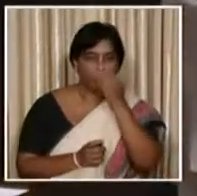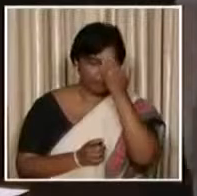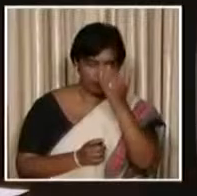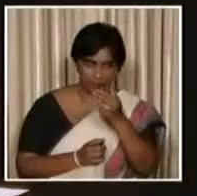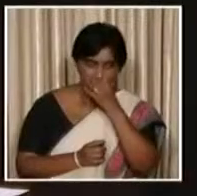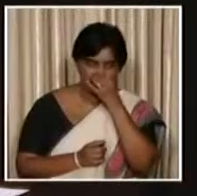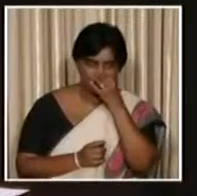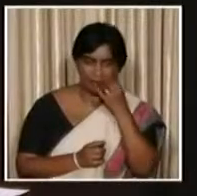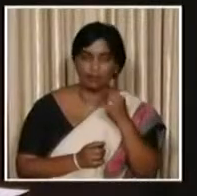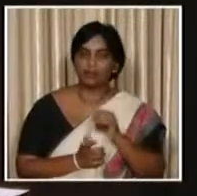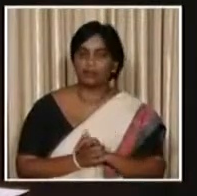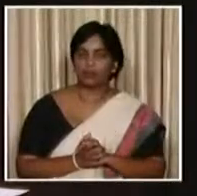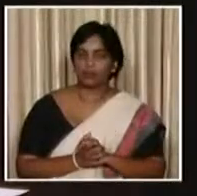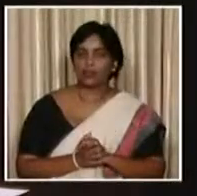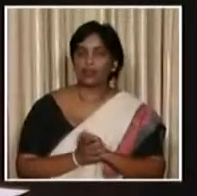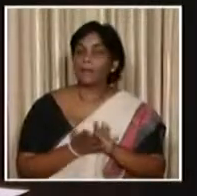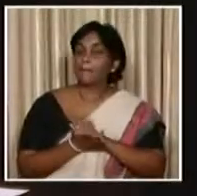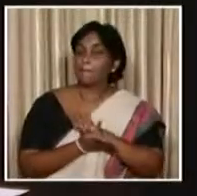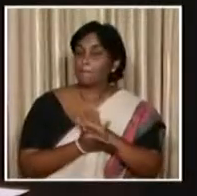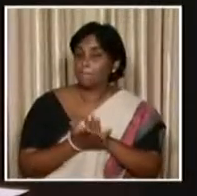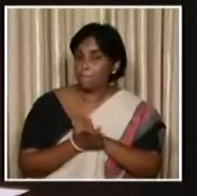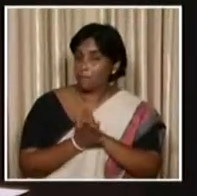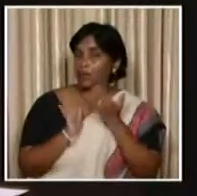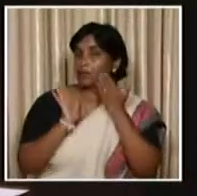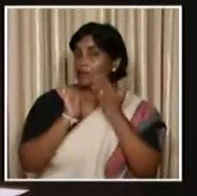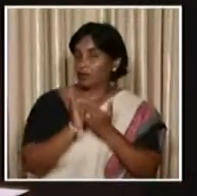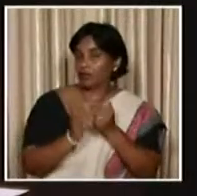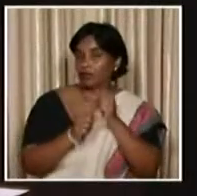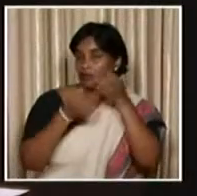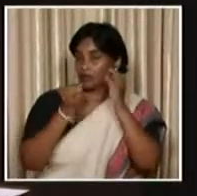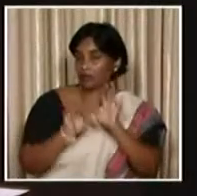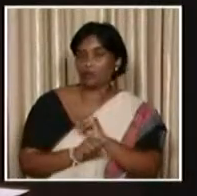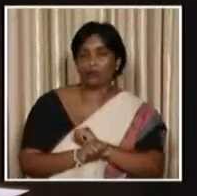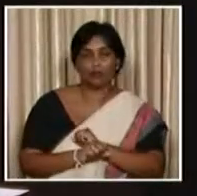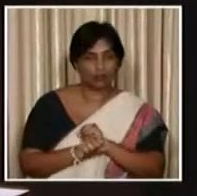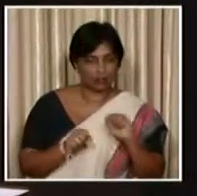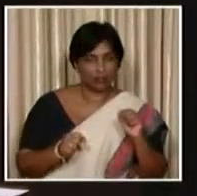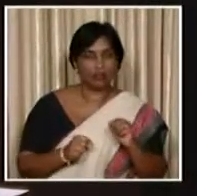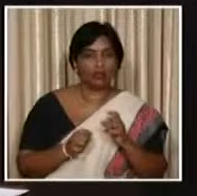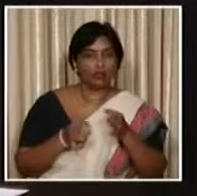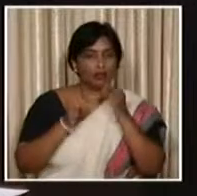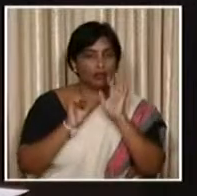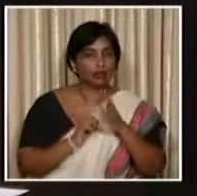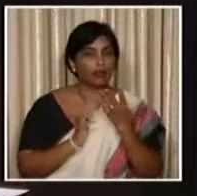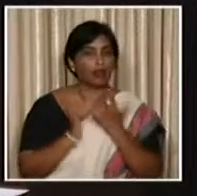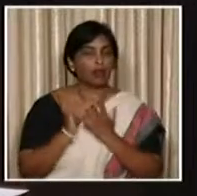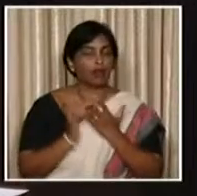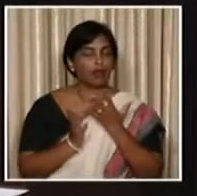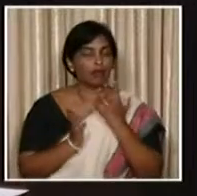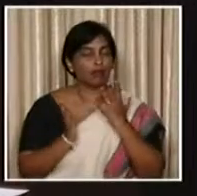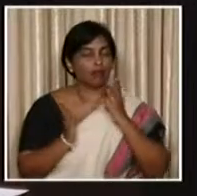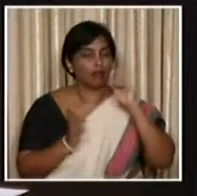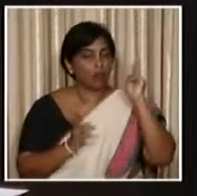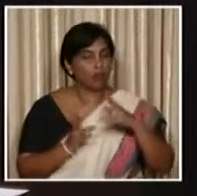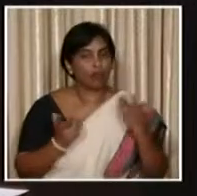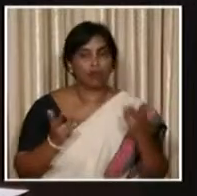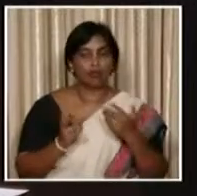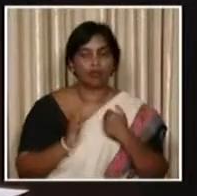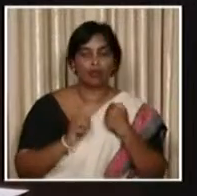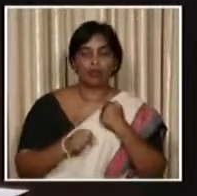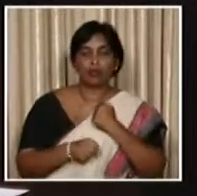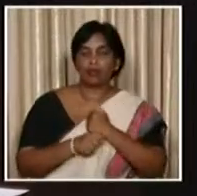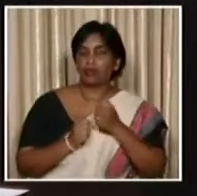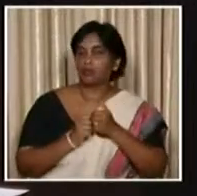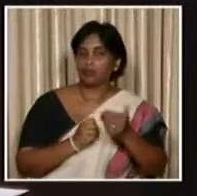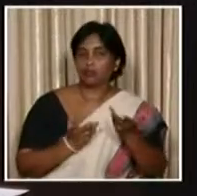කරලා පැහැදිලි මැන්ඩේට් එකක් නැතුව පැහැදිලි වරමක් නැතුව කොහොමද ගවන්